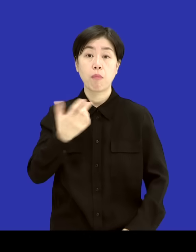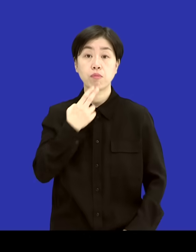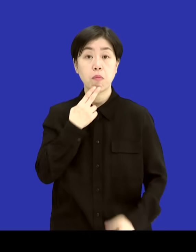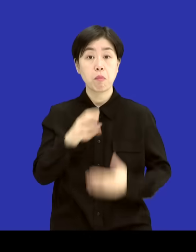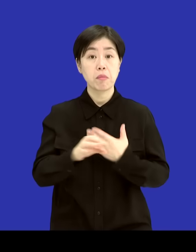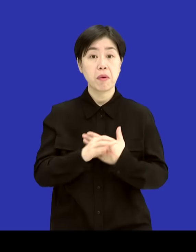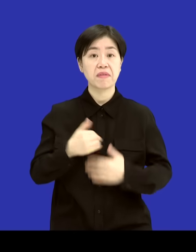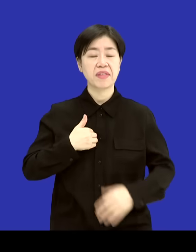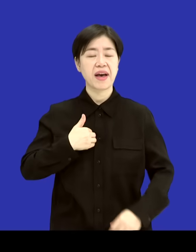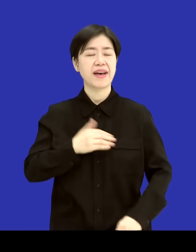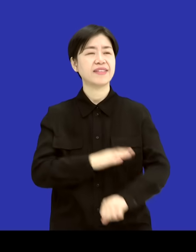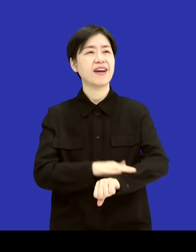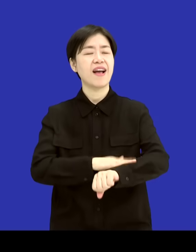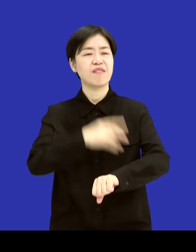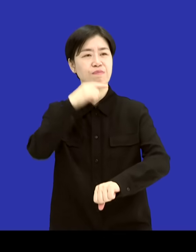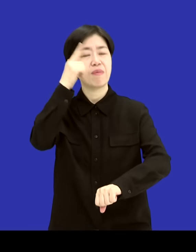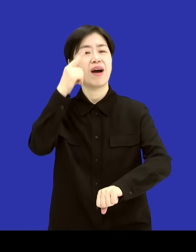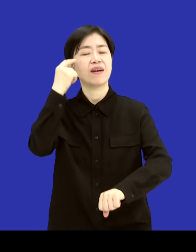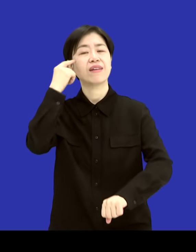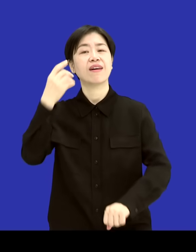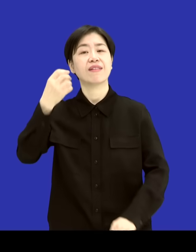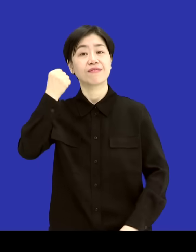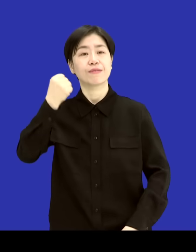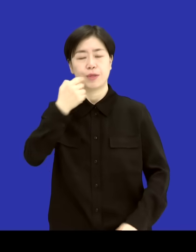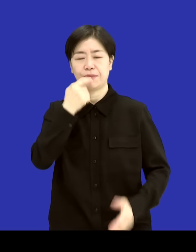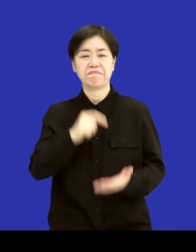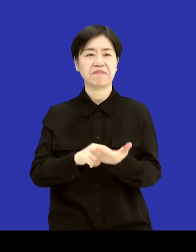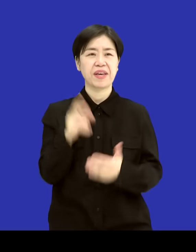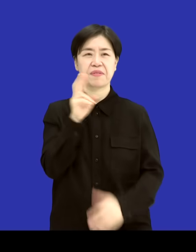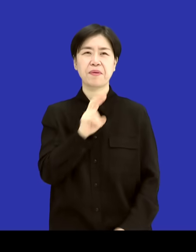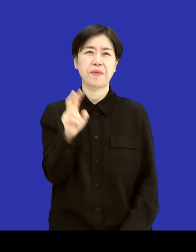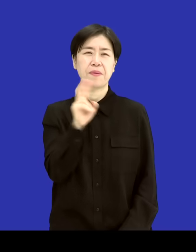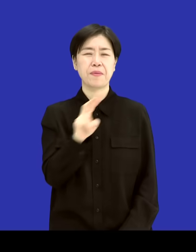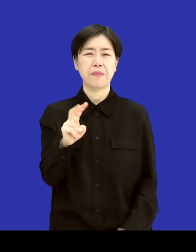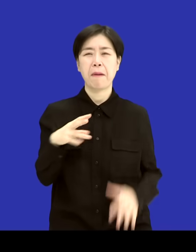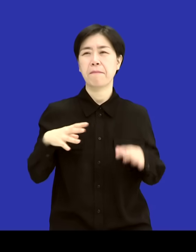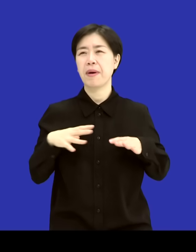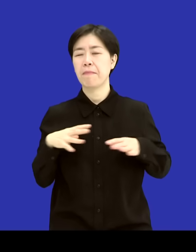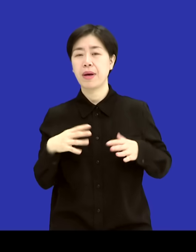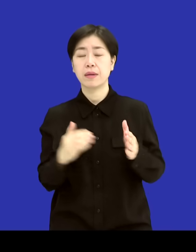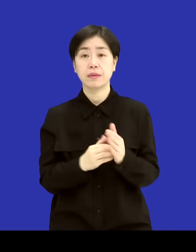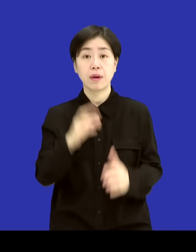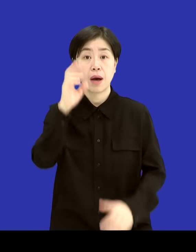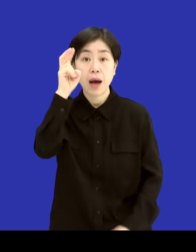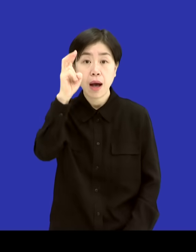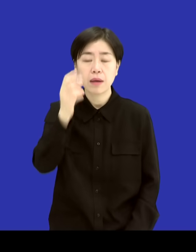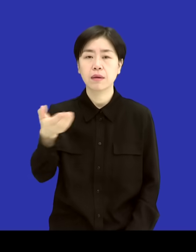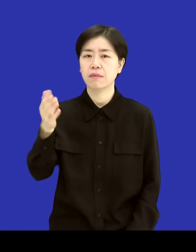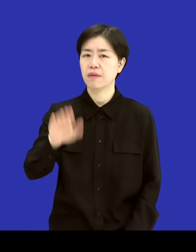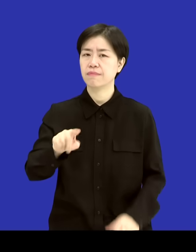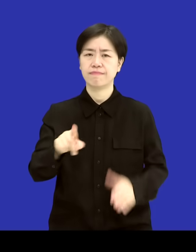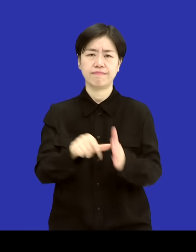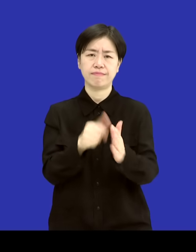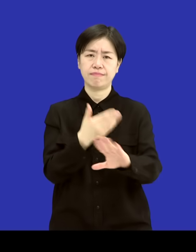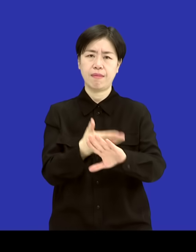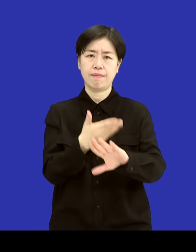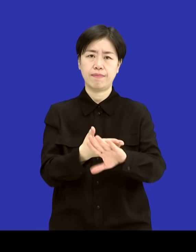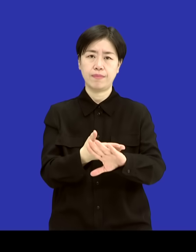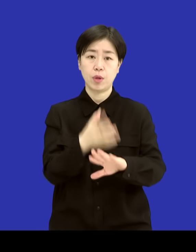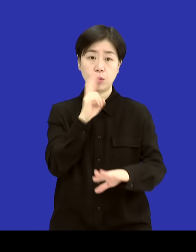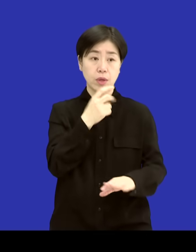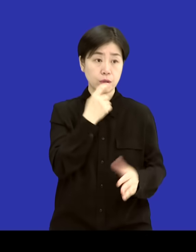그냥 막 마음대로 그냥 쉽게 쉬운 노래니까 쉬운 노래니까 예. 그렇게 불렀을 텐데 그 쉬운 노래